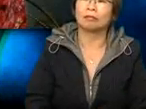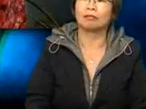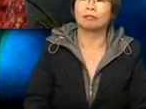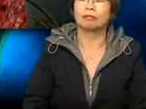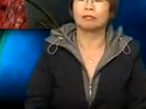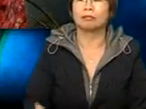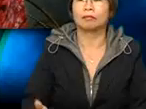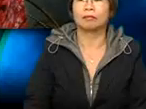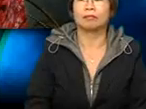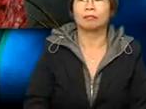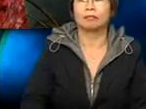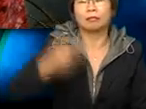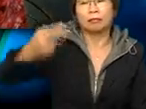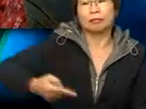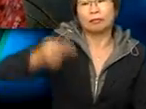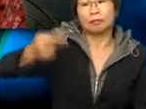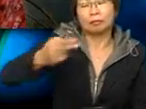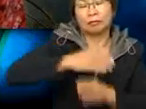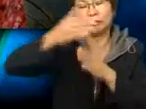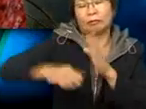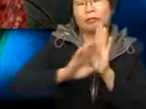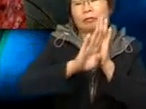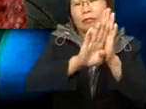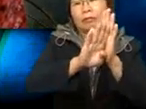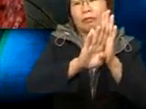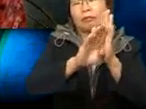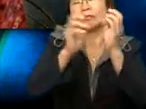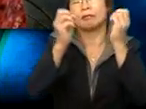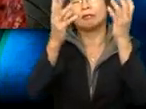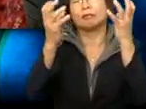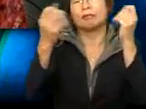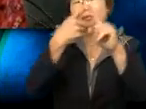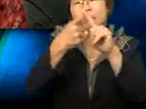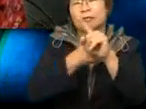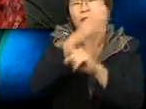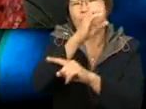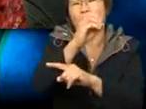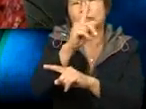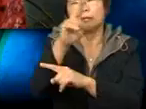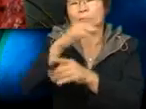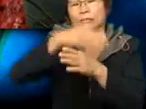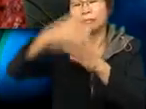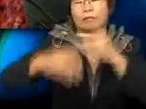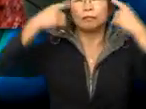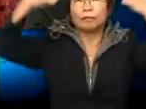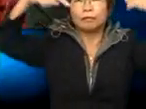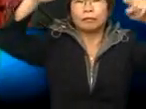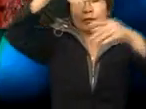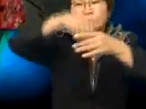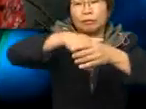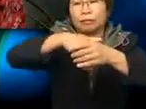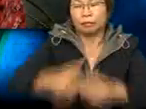Malah sejarah telah membuktikan ramai daripada mereka telah berjaya